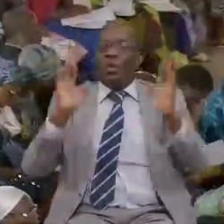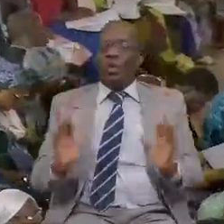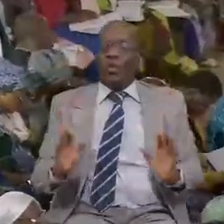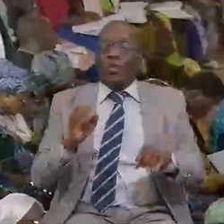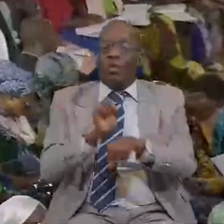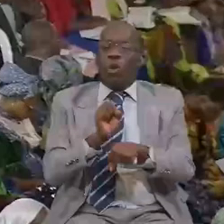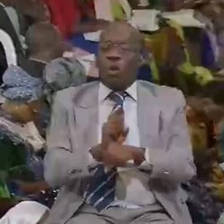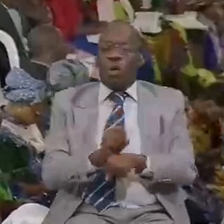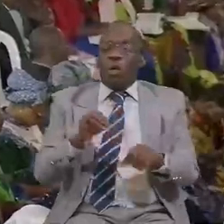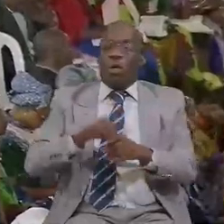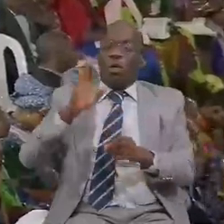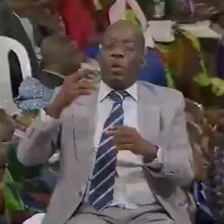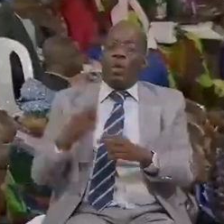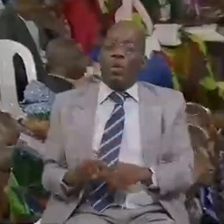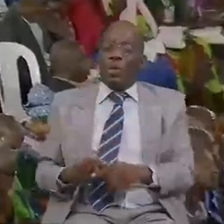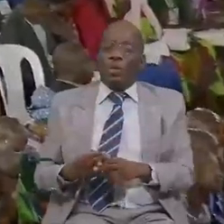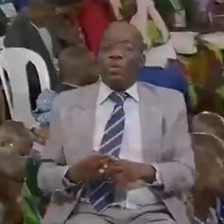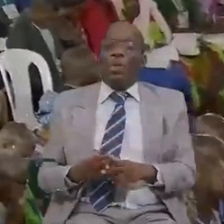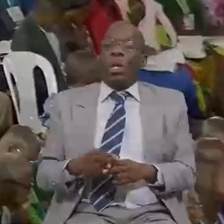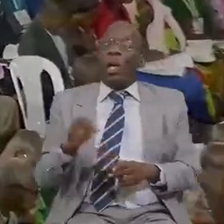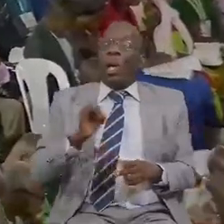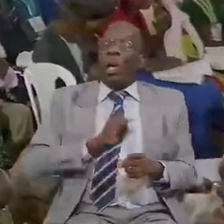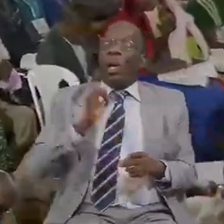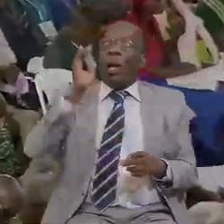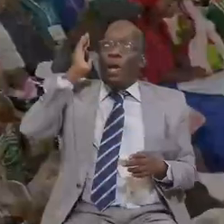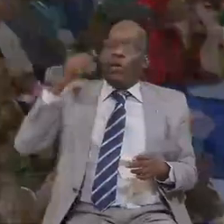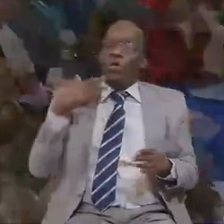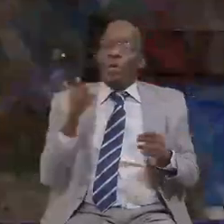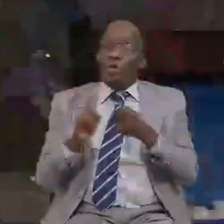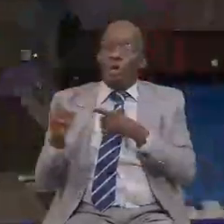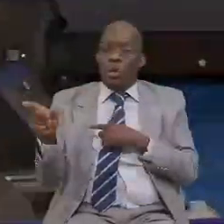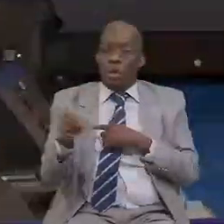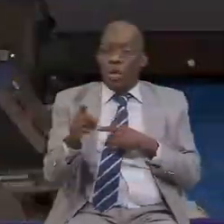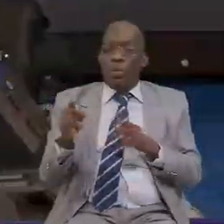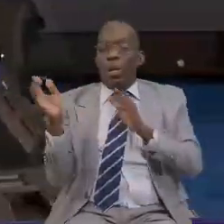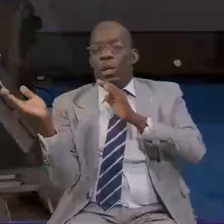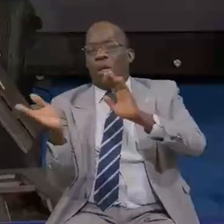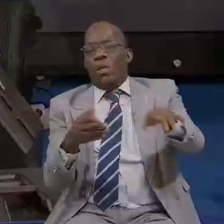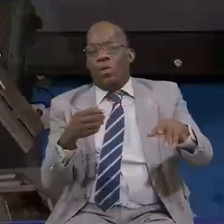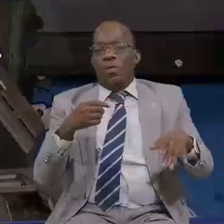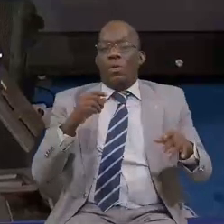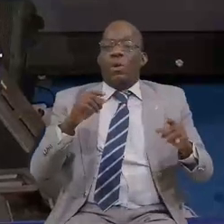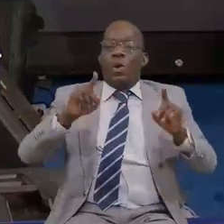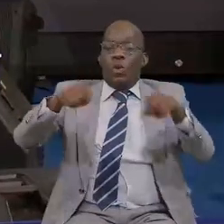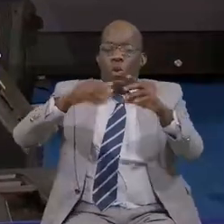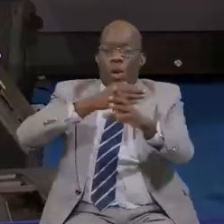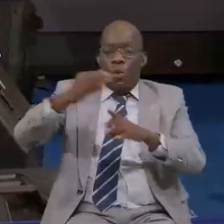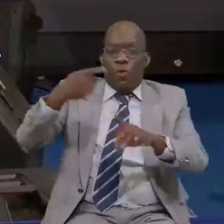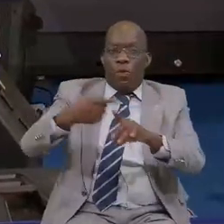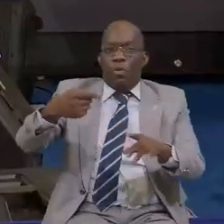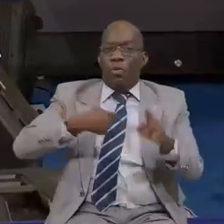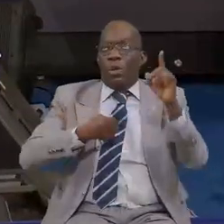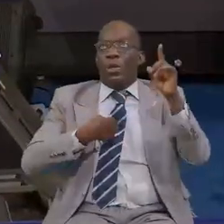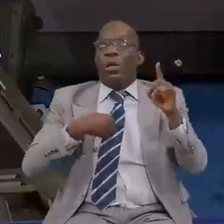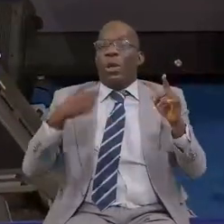pour se repentir. Éloignez-vous de moi. Je ne vous connais pas, vous ouvriers d'iniquité. Nous